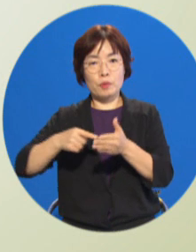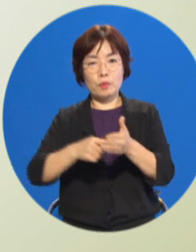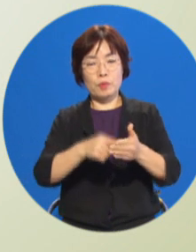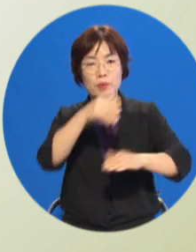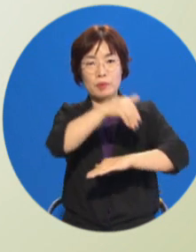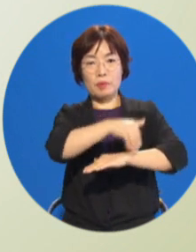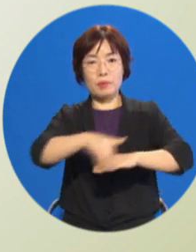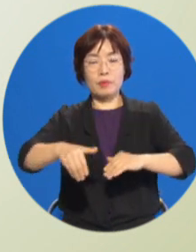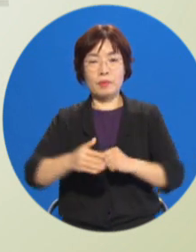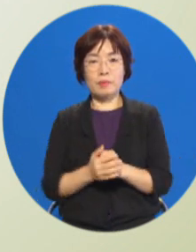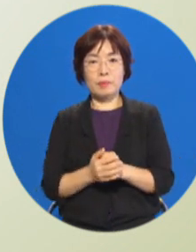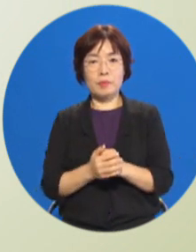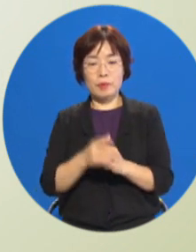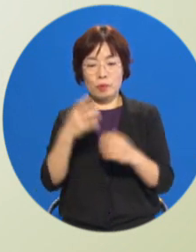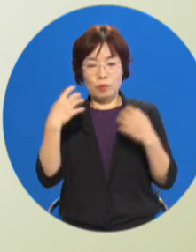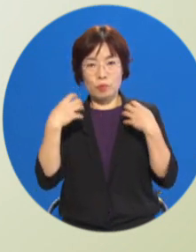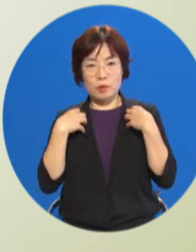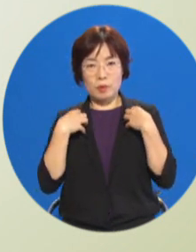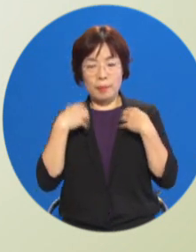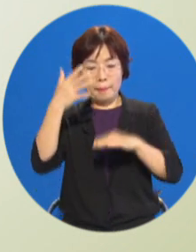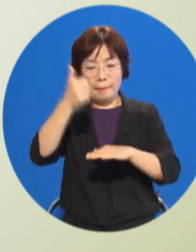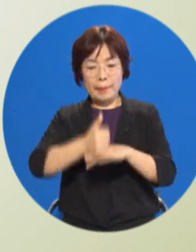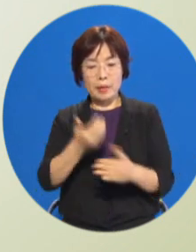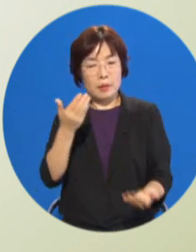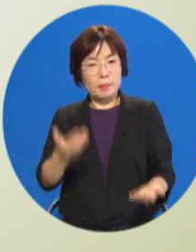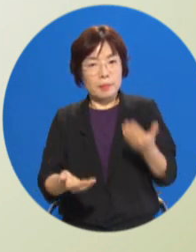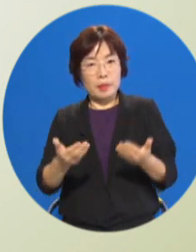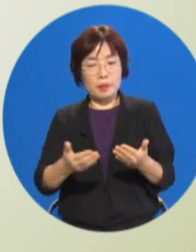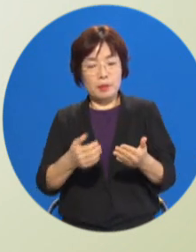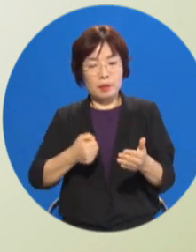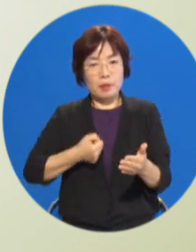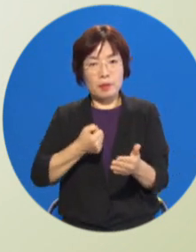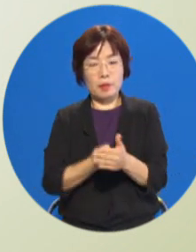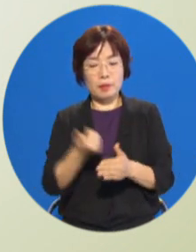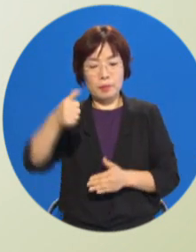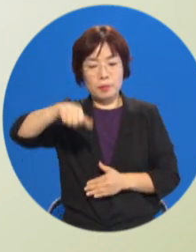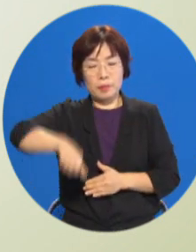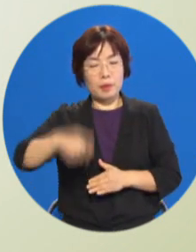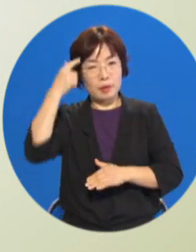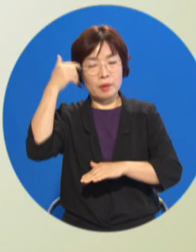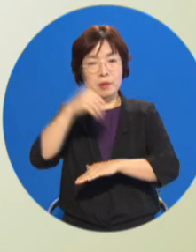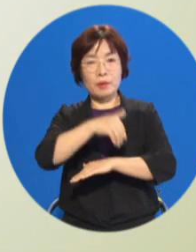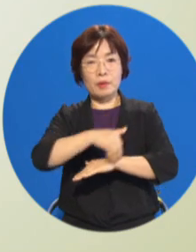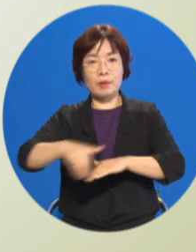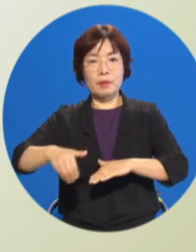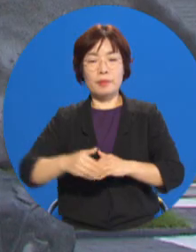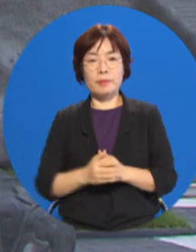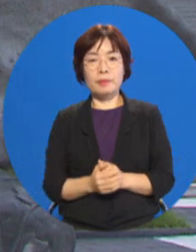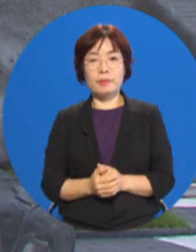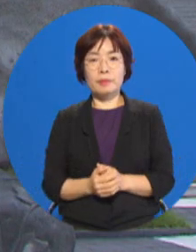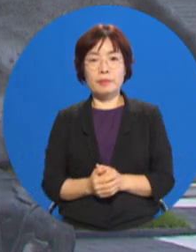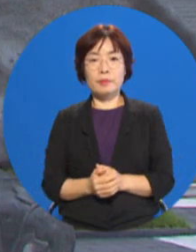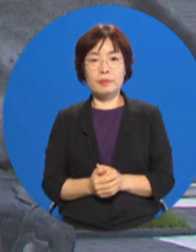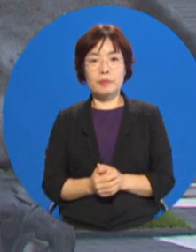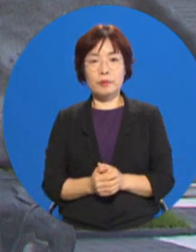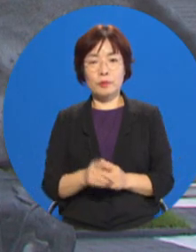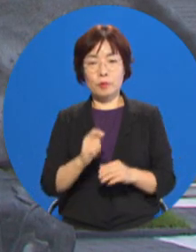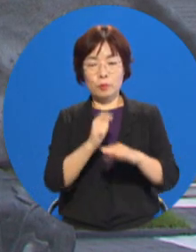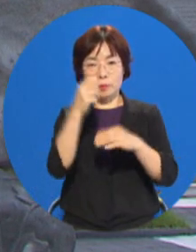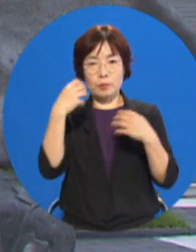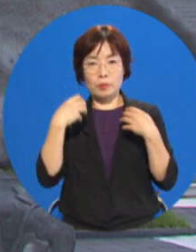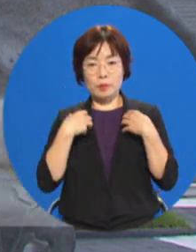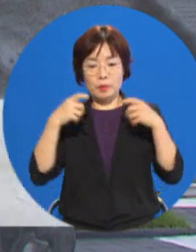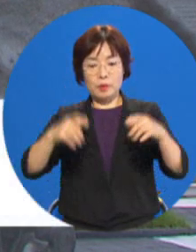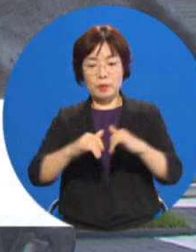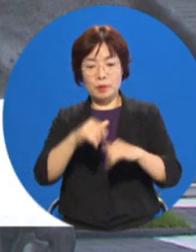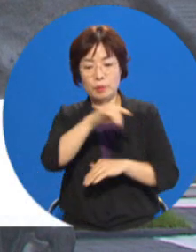것이라며 행정에서 최종 판단해 사업 승인 여부를 결정할 것이라고 입장을 밝혀왔습니다. 공군은 주민들과